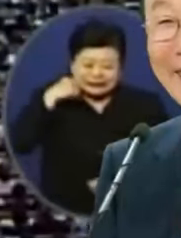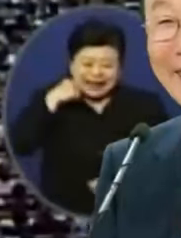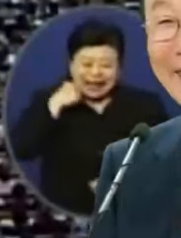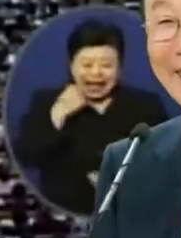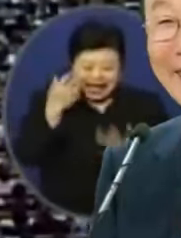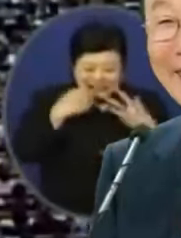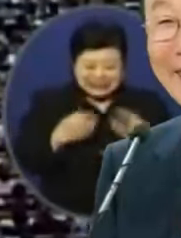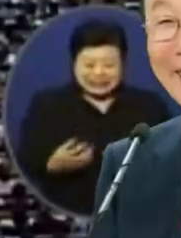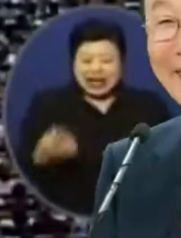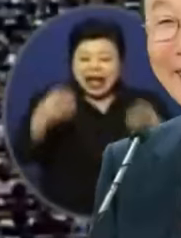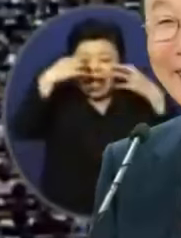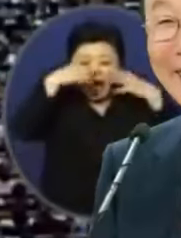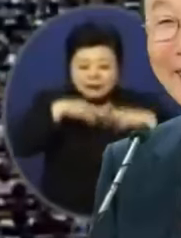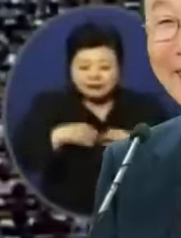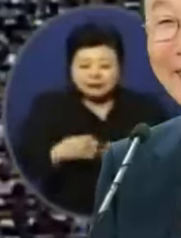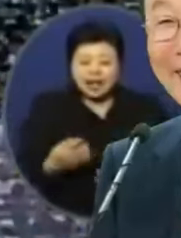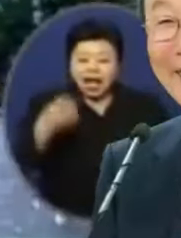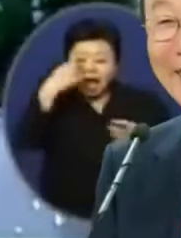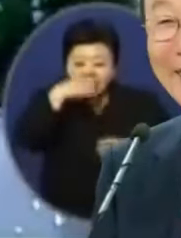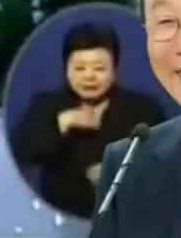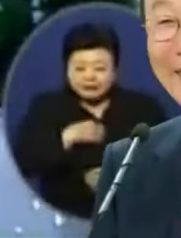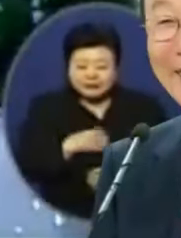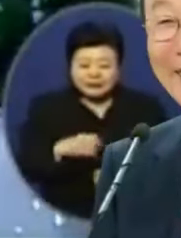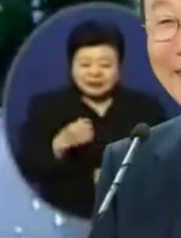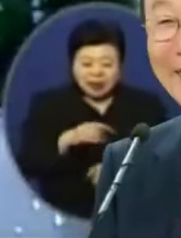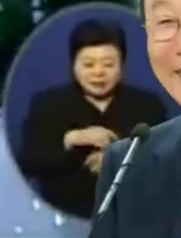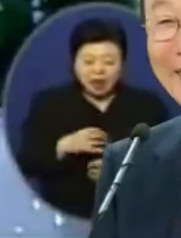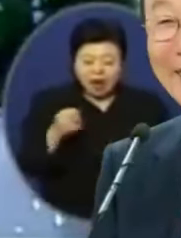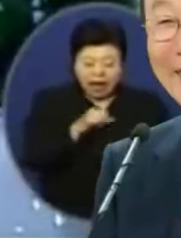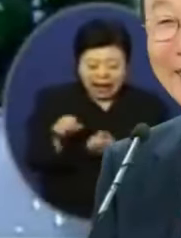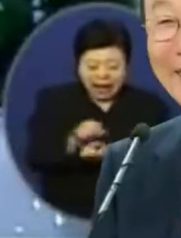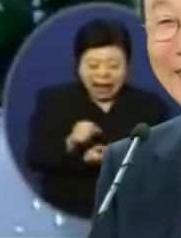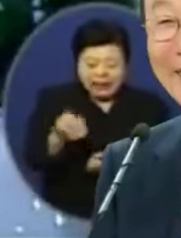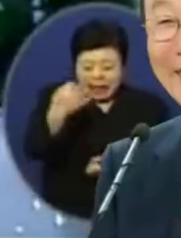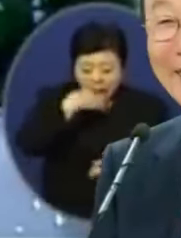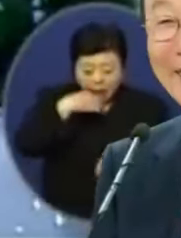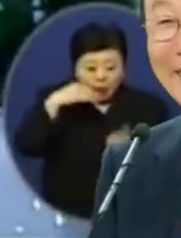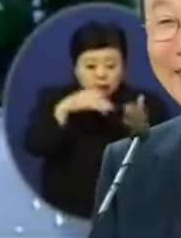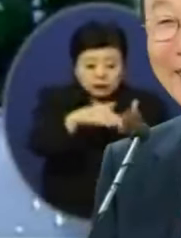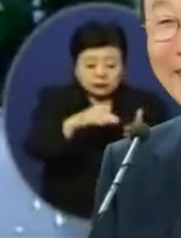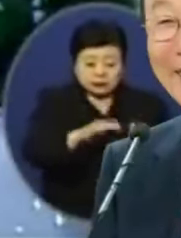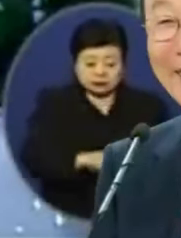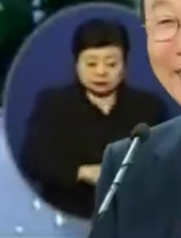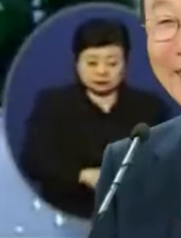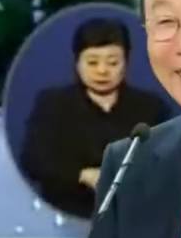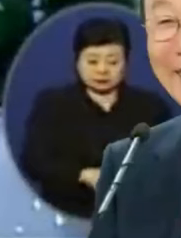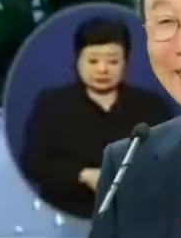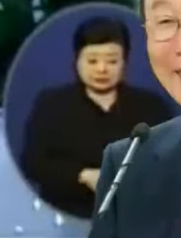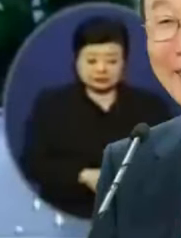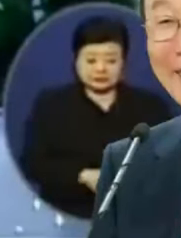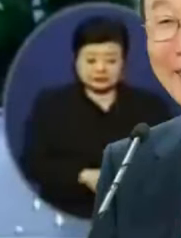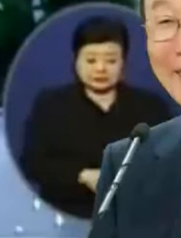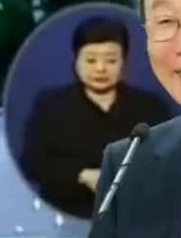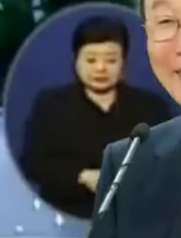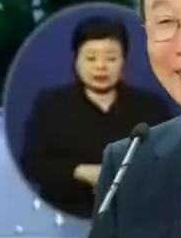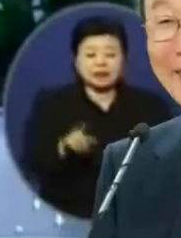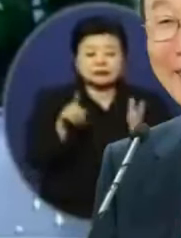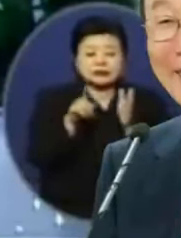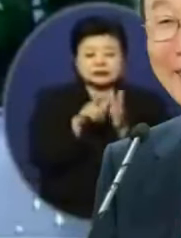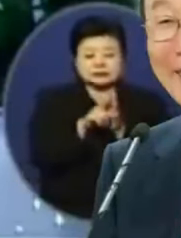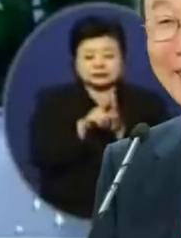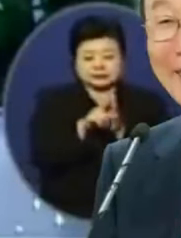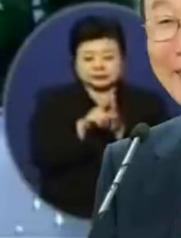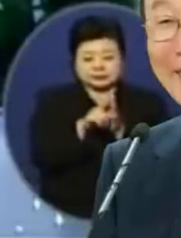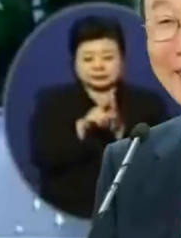사자들이 달라들어서 내려오기도 전에 뼈를 꺾어버렸습니다. 이런 신앙이